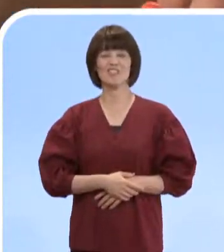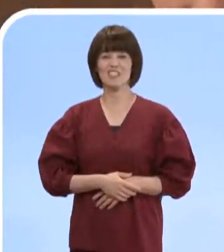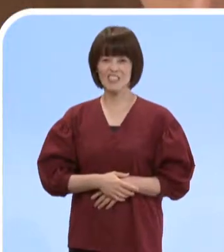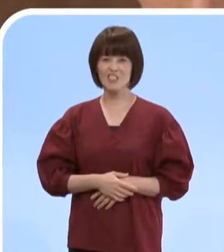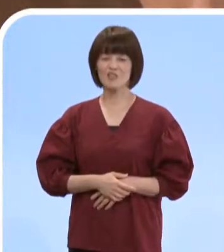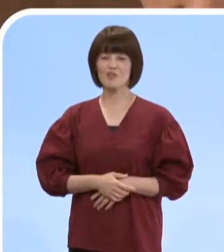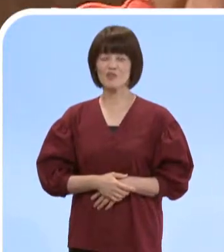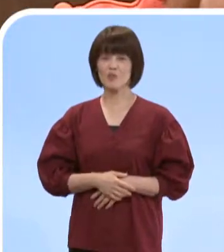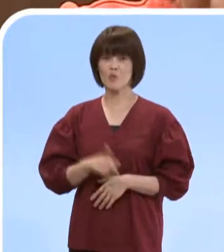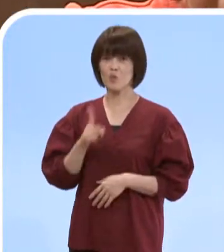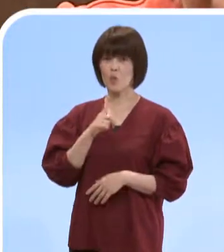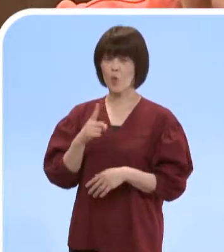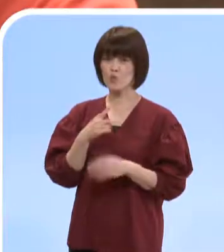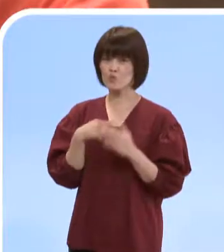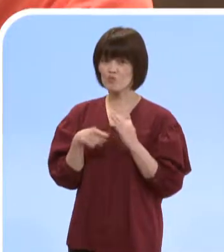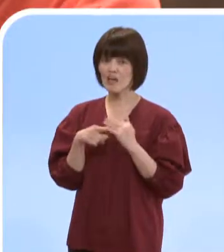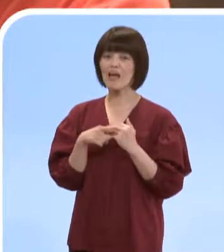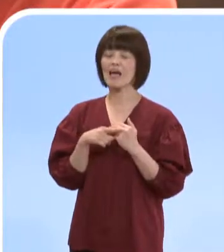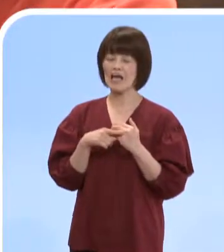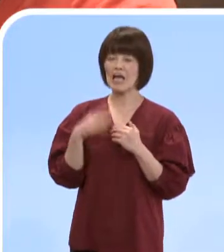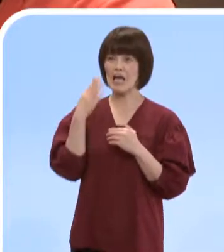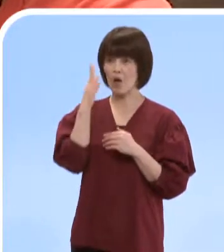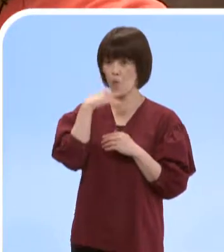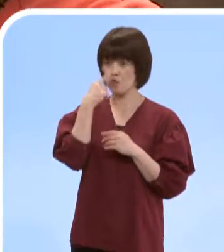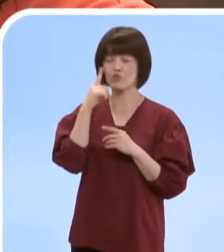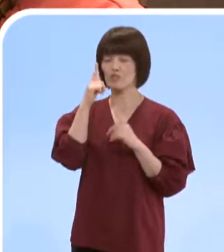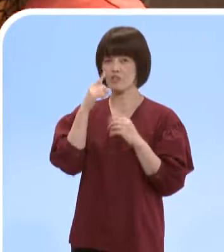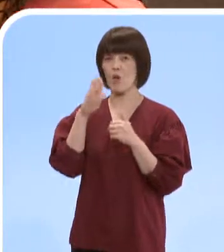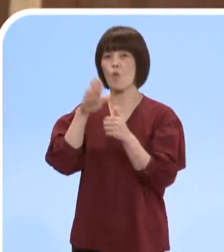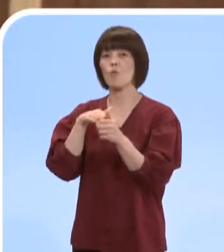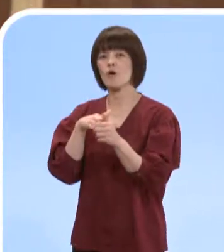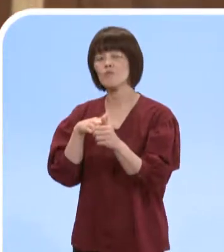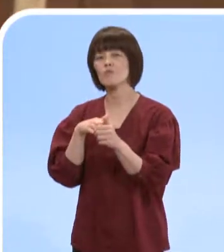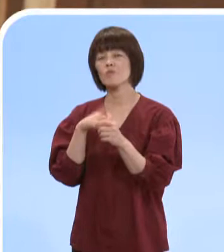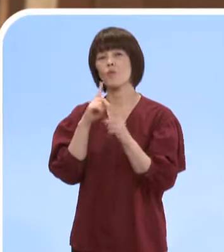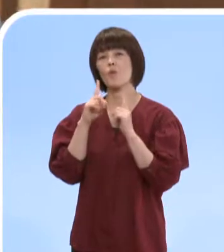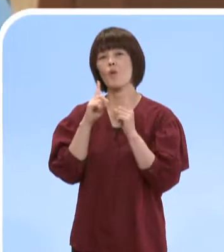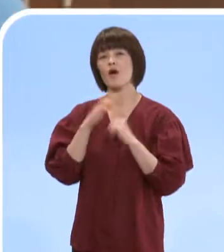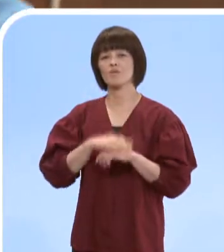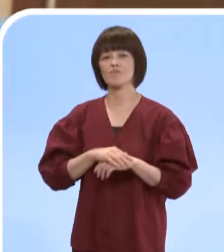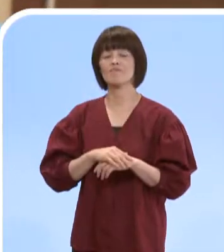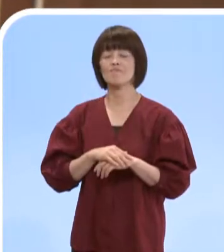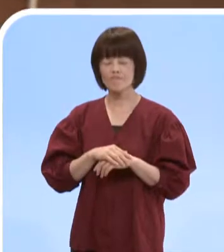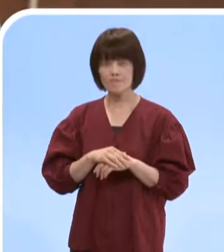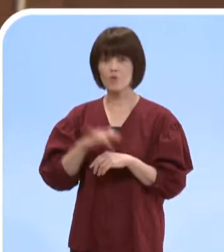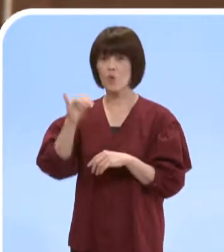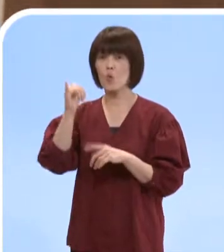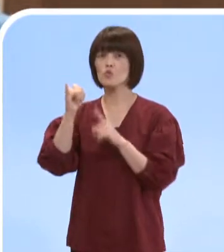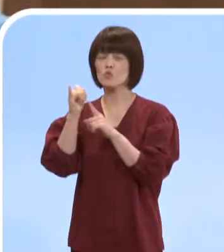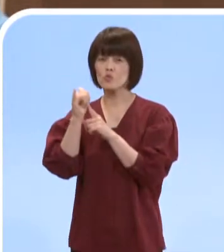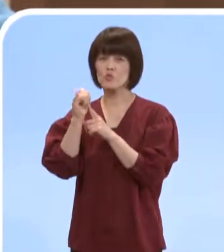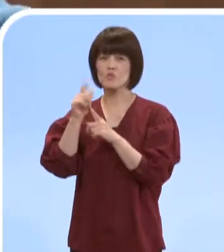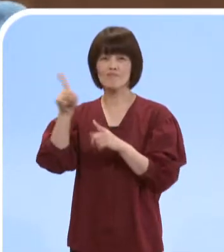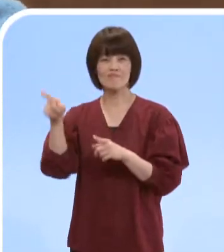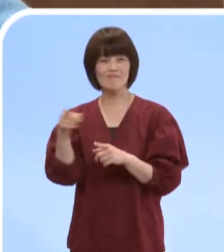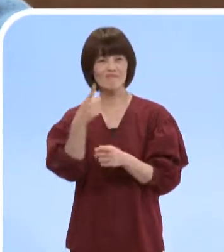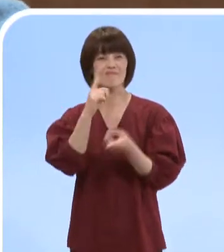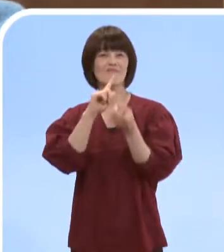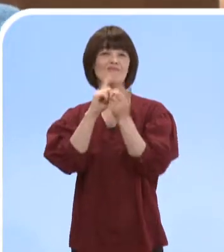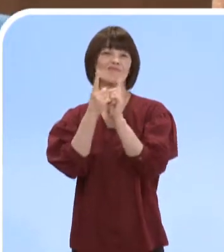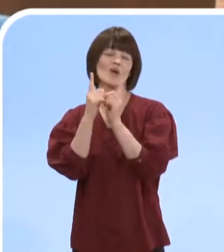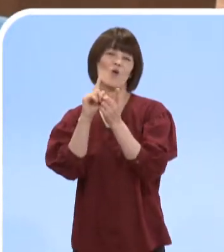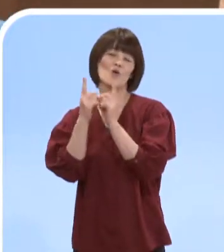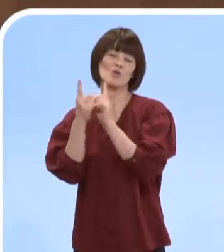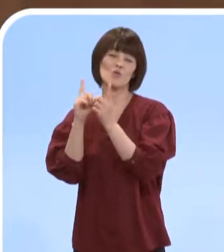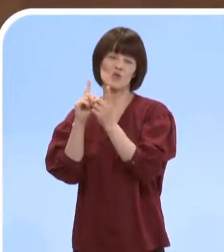議なんですか。褒め言葉の方ですか。悪口の方ですか。 いや、悪口じゃなくて褒め言葉で素で関わってくれるっ